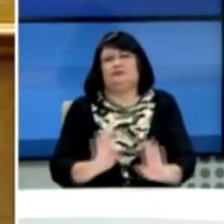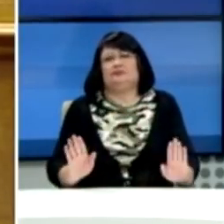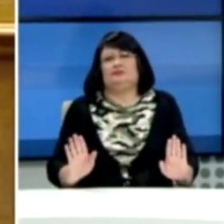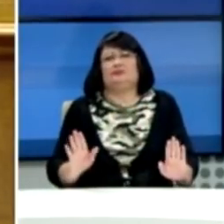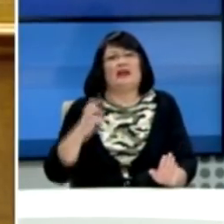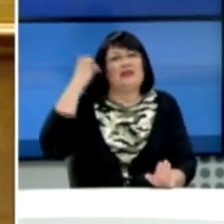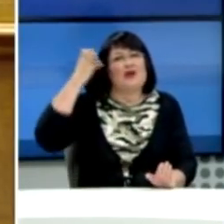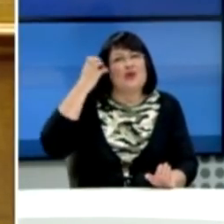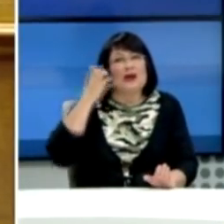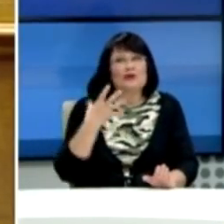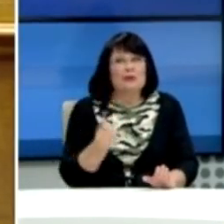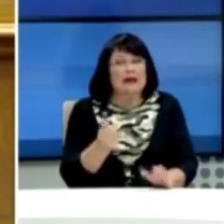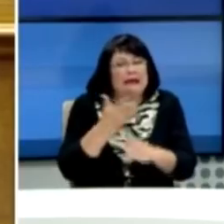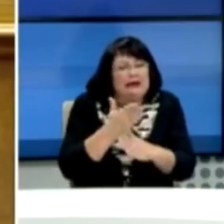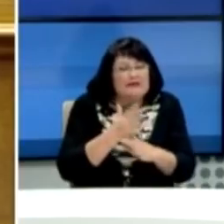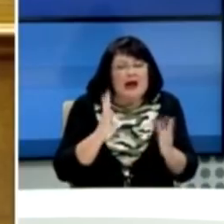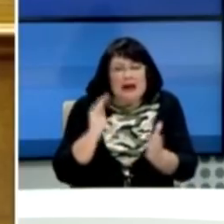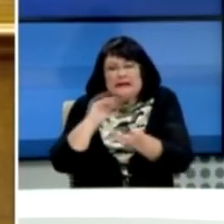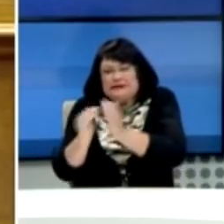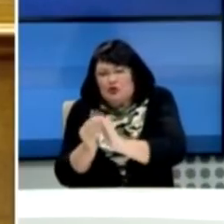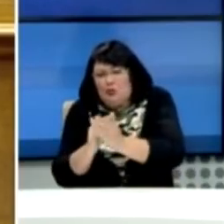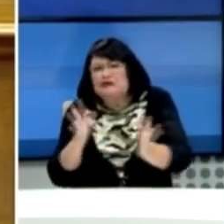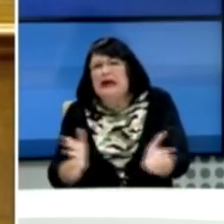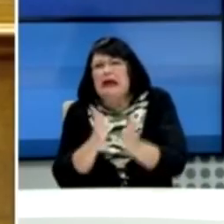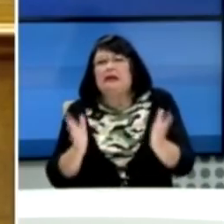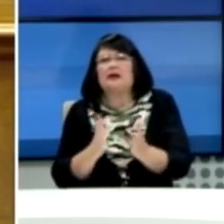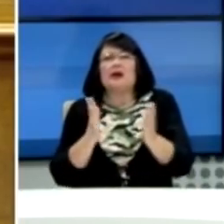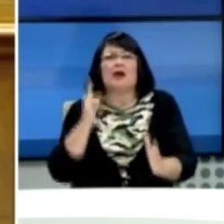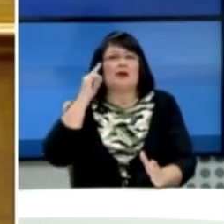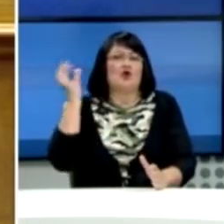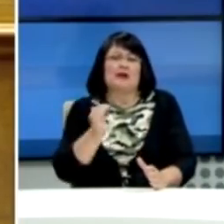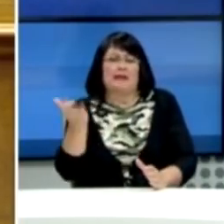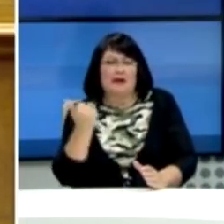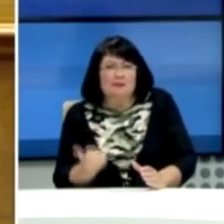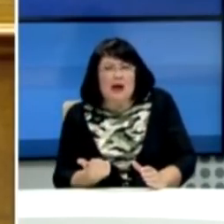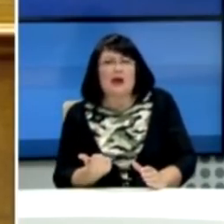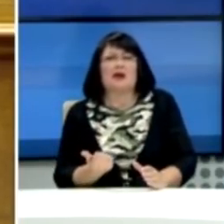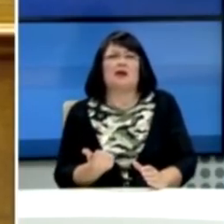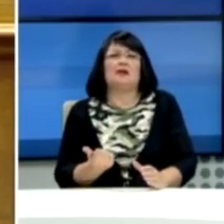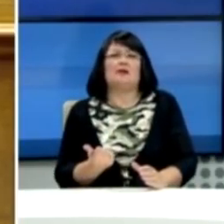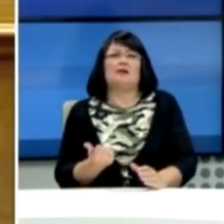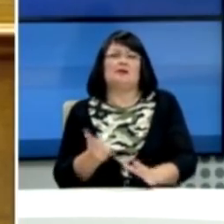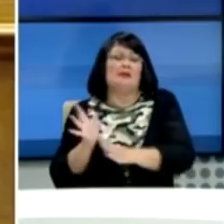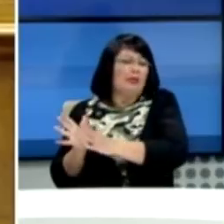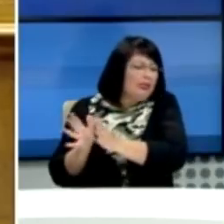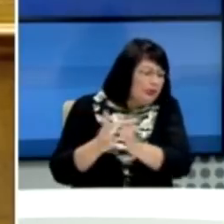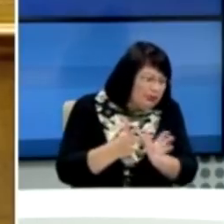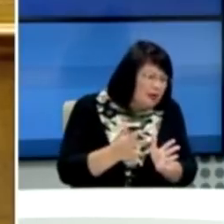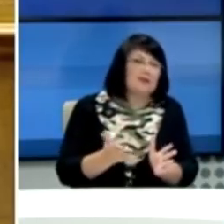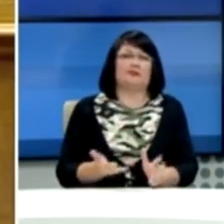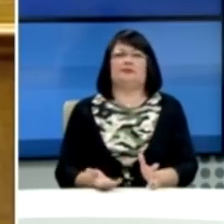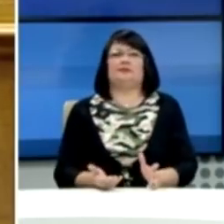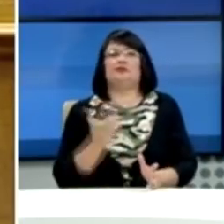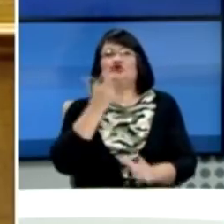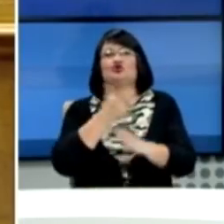τέτοιες θεωρίες συνωμοσιολογίας που έλεγα πριν, στον ανορθολογισμό, στον αποπροσανατολισμό, που